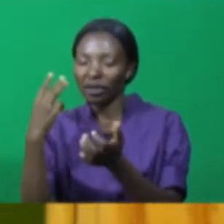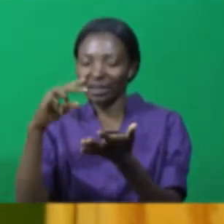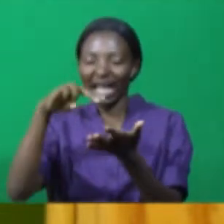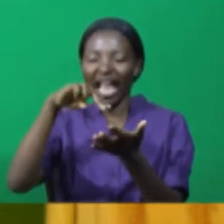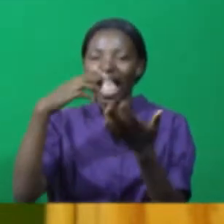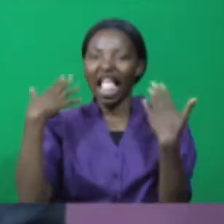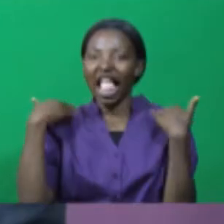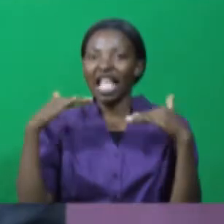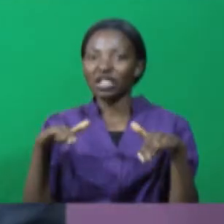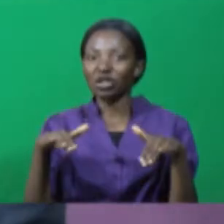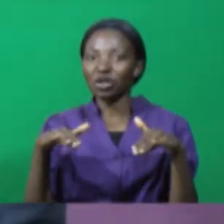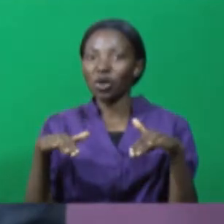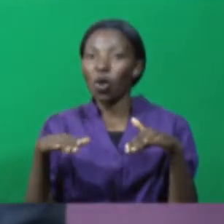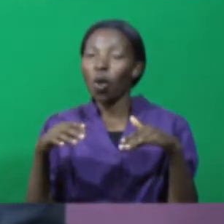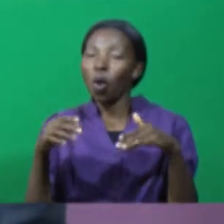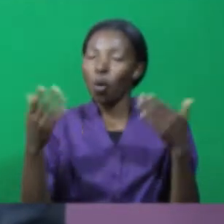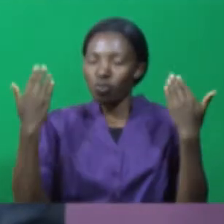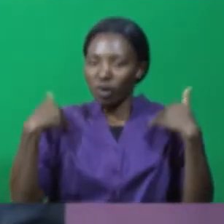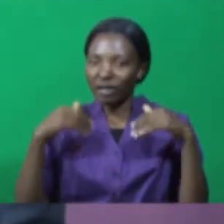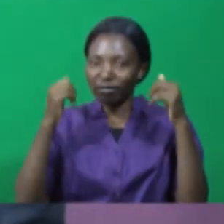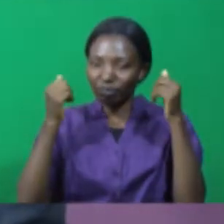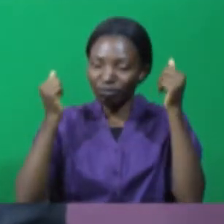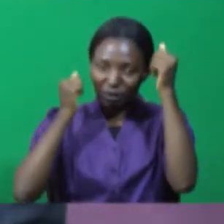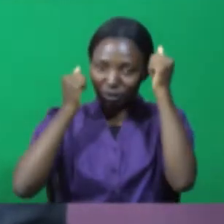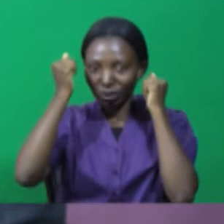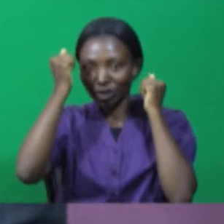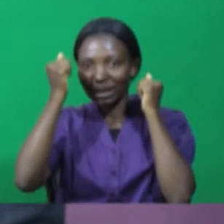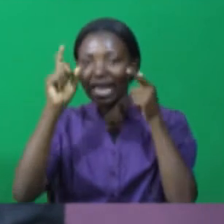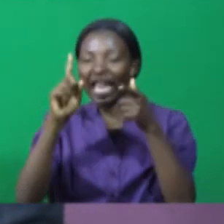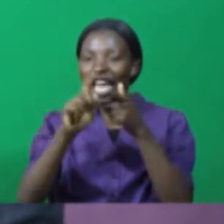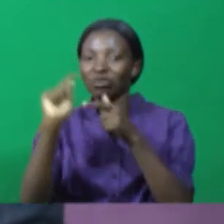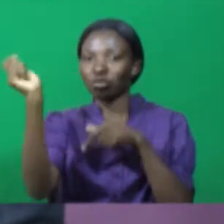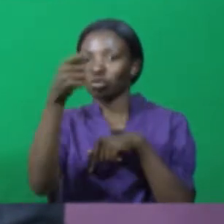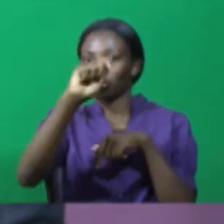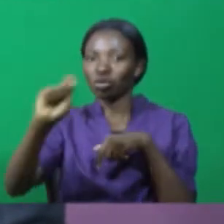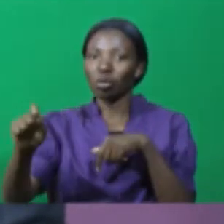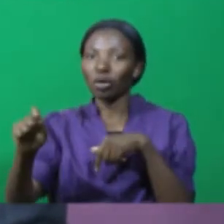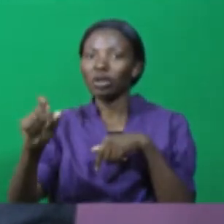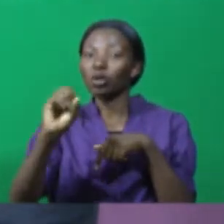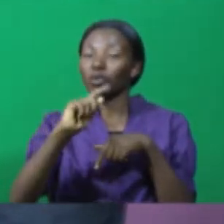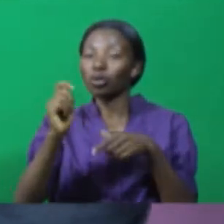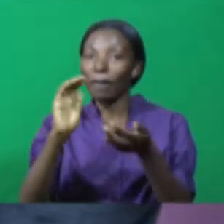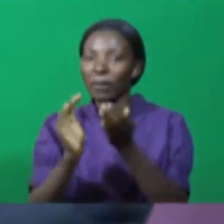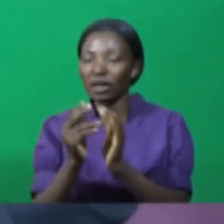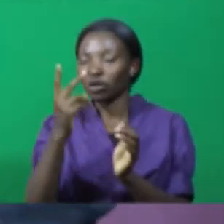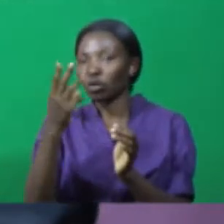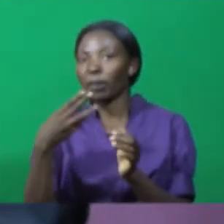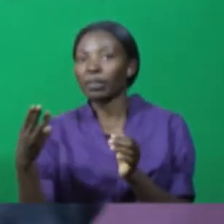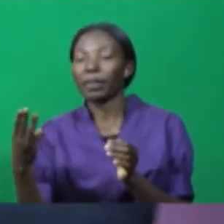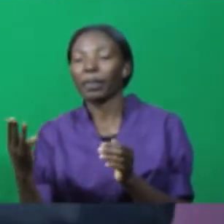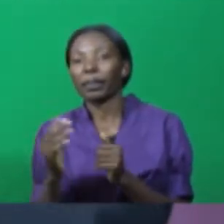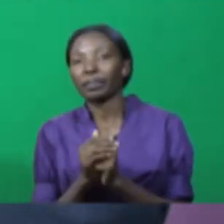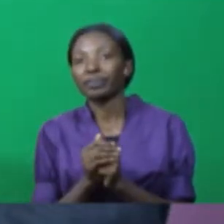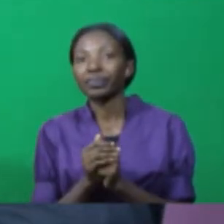ngirozi yakapfeka dzehondo yakavhomora munondo. Alright, kuchengetedza vanhu tu. Pastor mimi chakunonedza